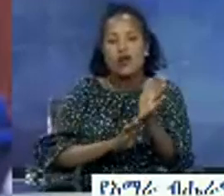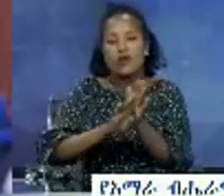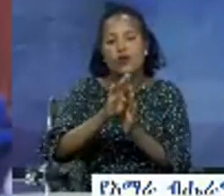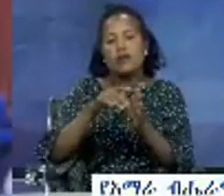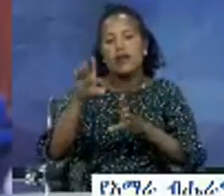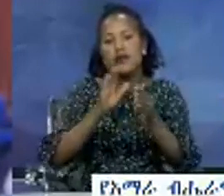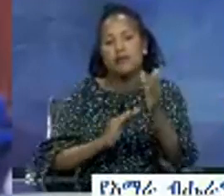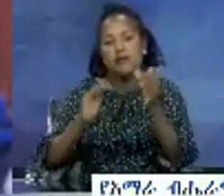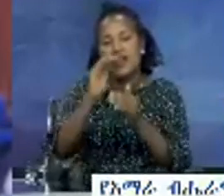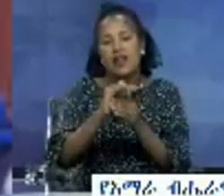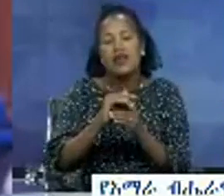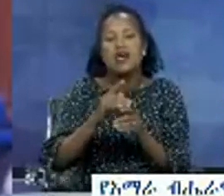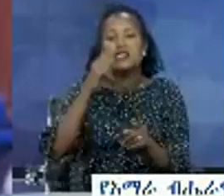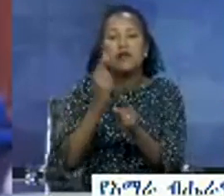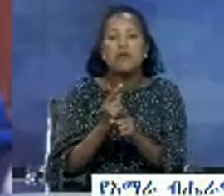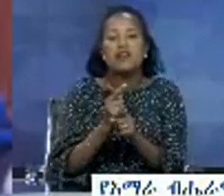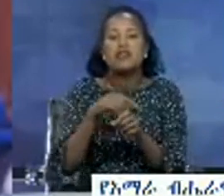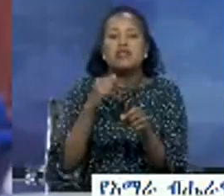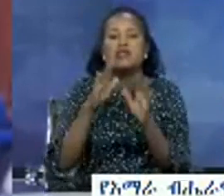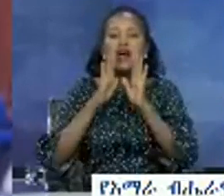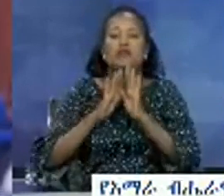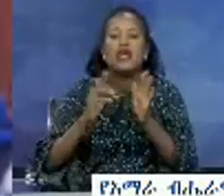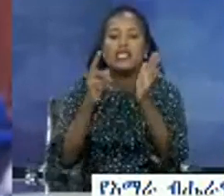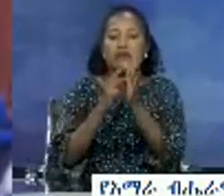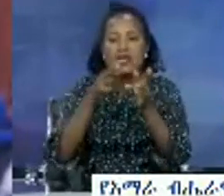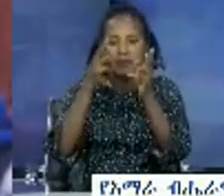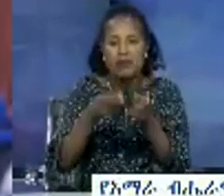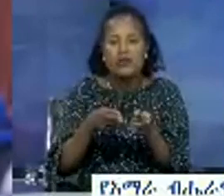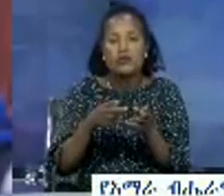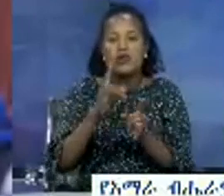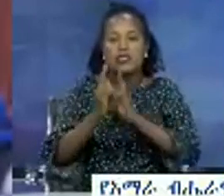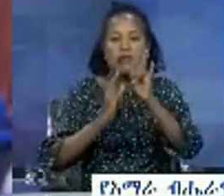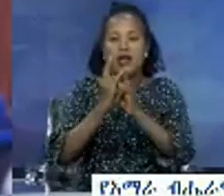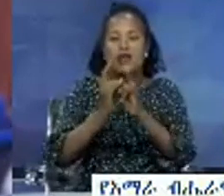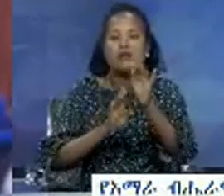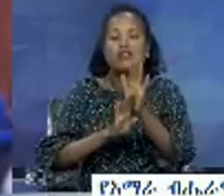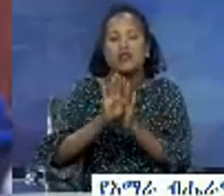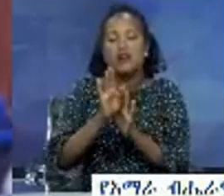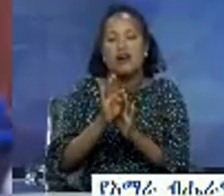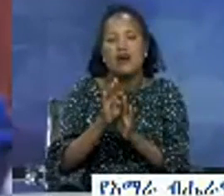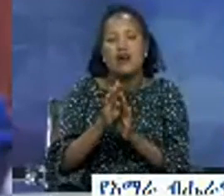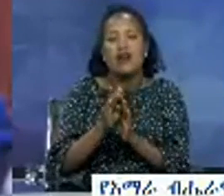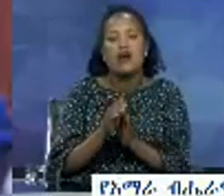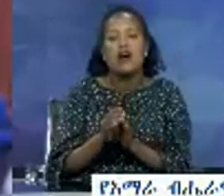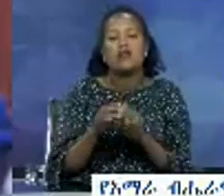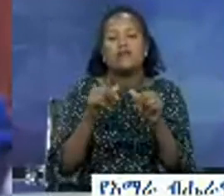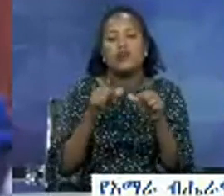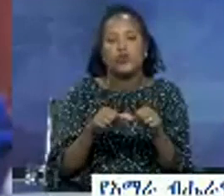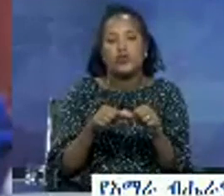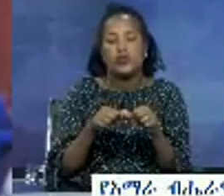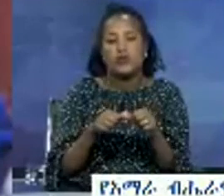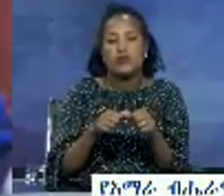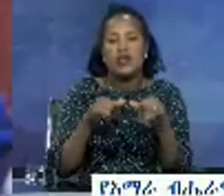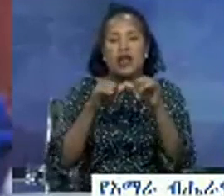በላይ አስተማማኝ ሰላምና ሕግ የሚከበርባቸው ዘመናዊ የብልጽግና አስኳሎች ሆነው